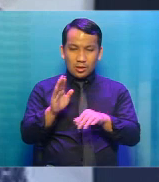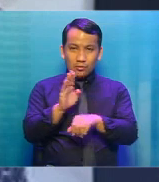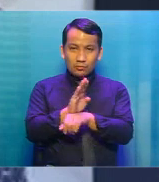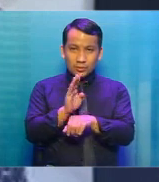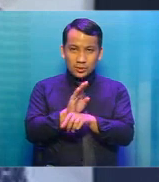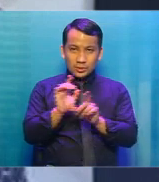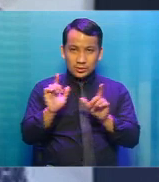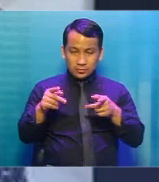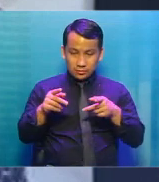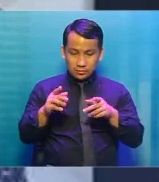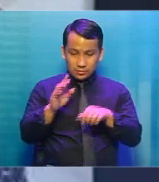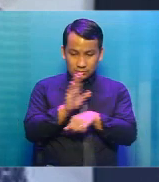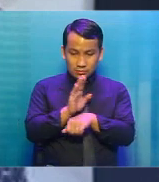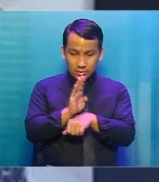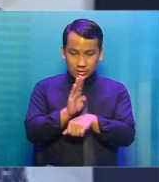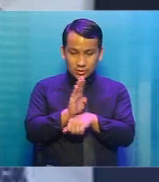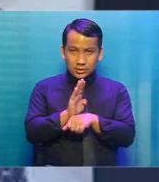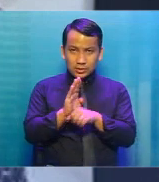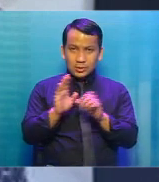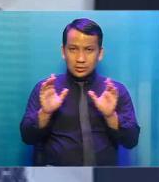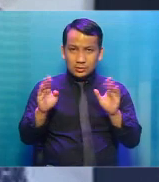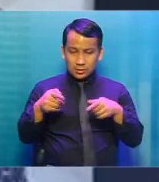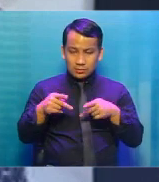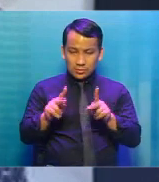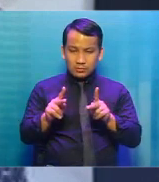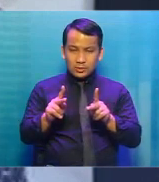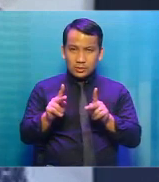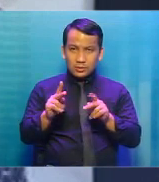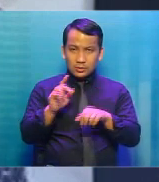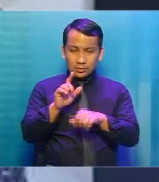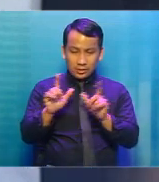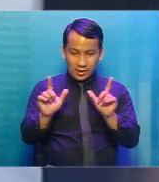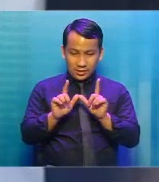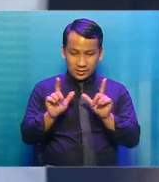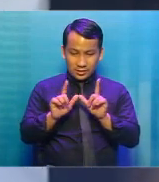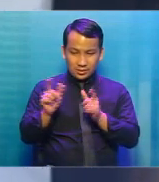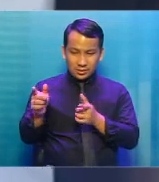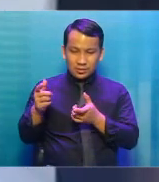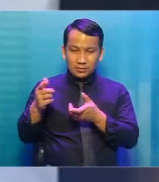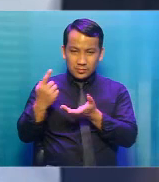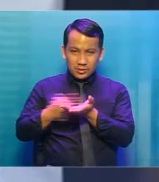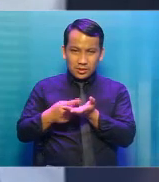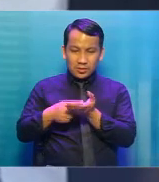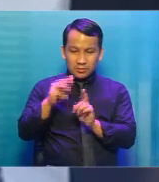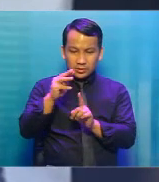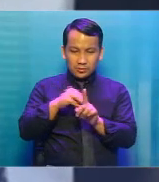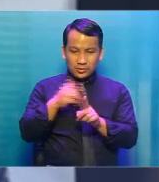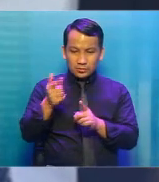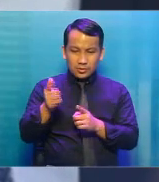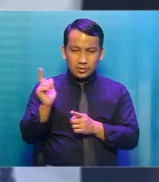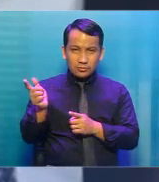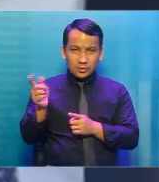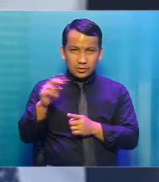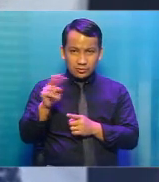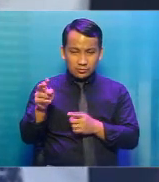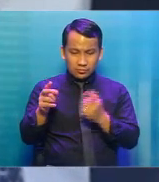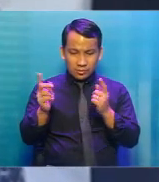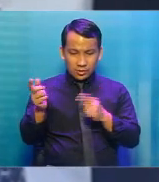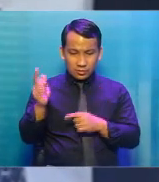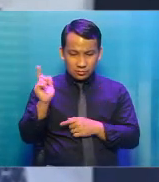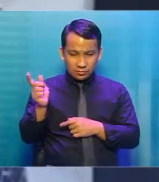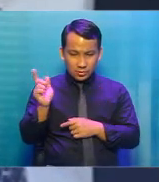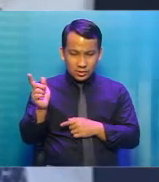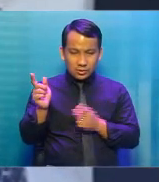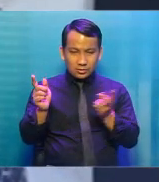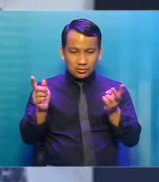ng ABS-CBN. Ibig sabihin, mangyayari lang ito pagkatapos ng May 2022 elections. May iba